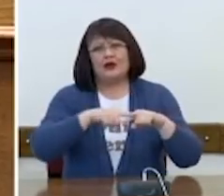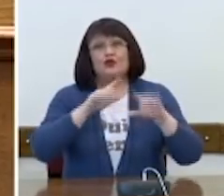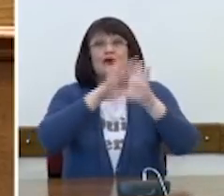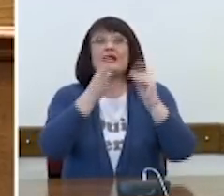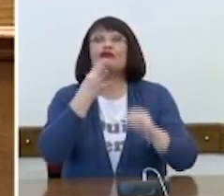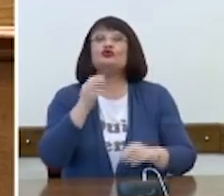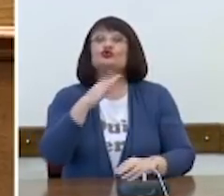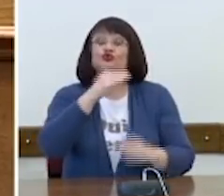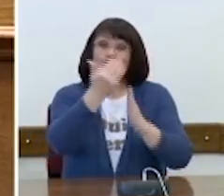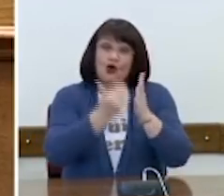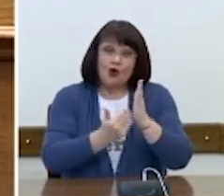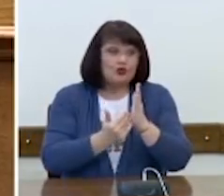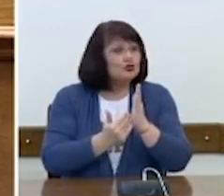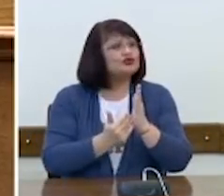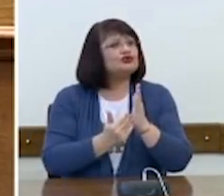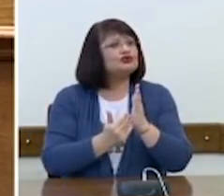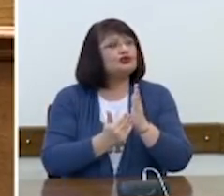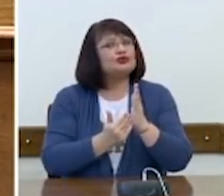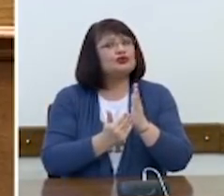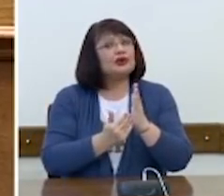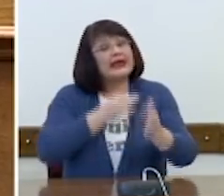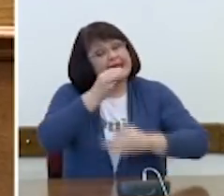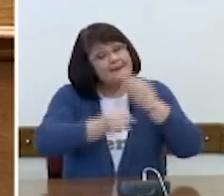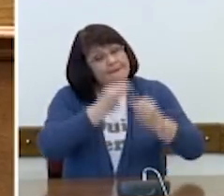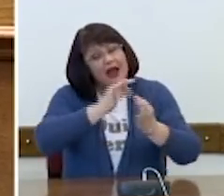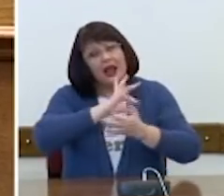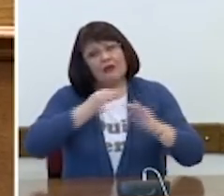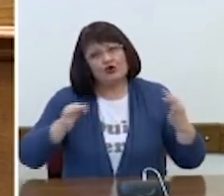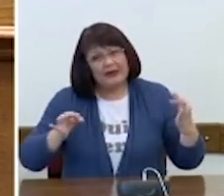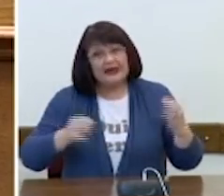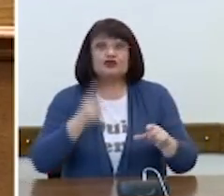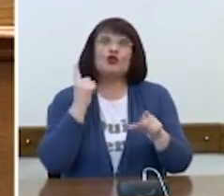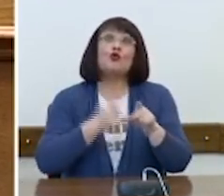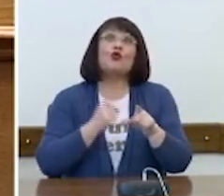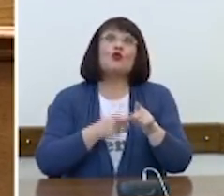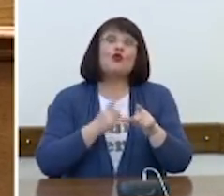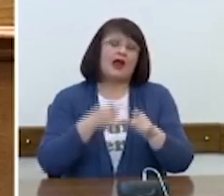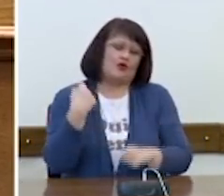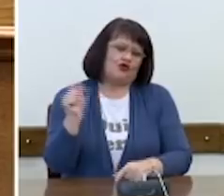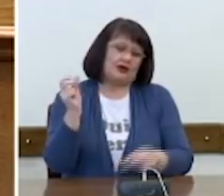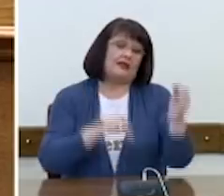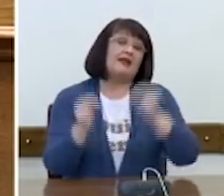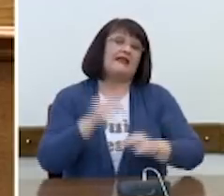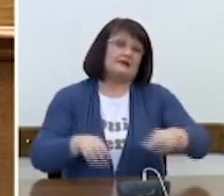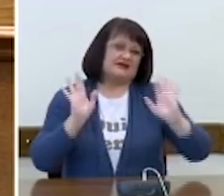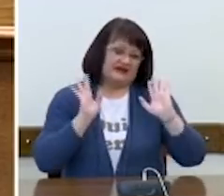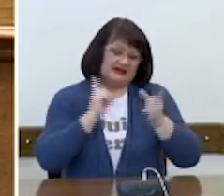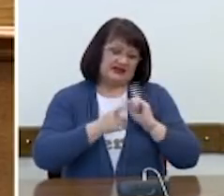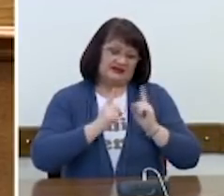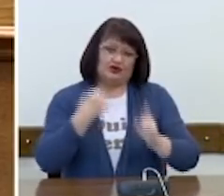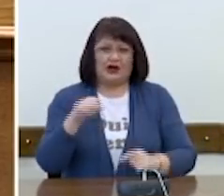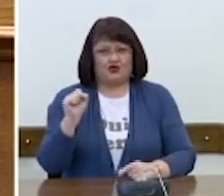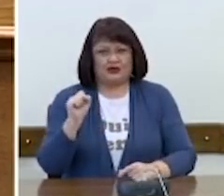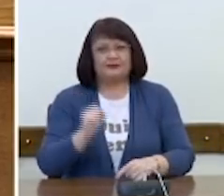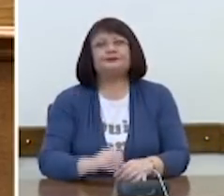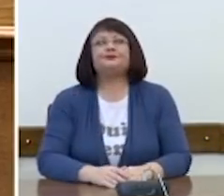λόγους, τους οποίους σας εκθέσαμε αναλυτικά, το ΚΚΕ απορρίπτει και καταψηφίζει αυτή τη συμφωνία. Και